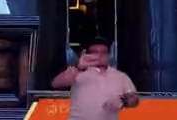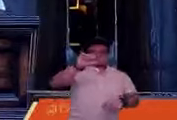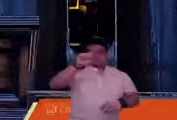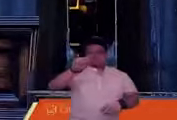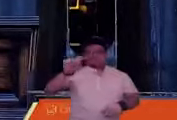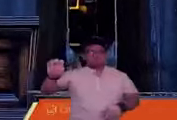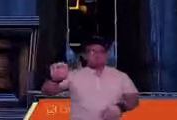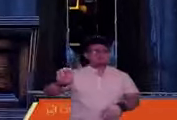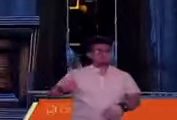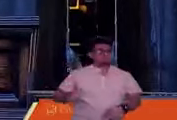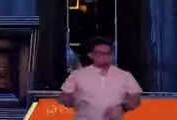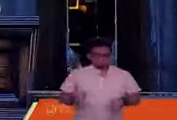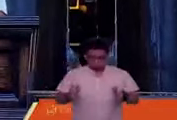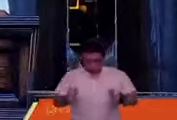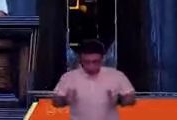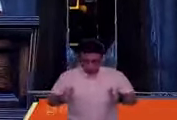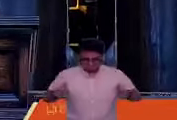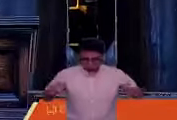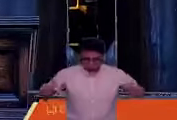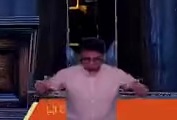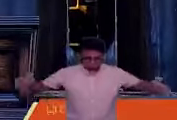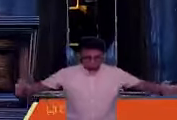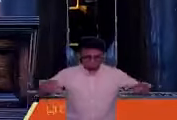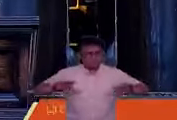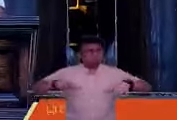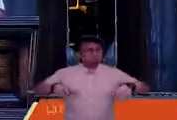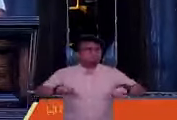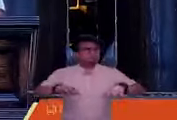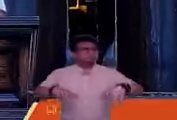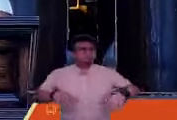lawas. So,